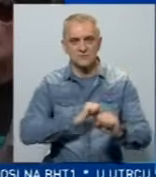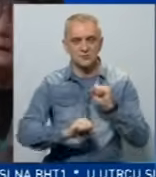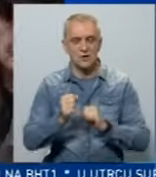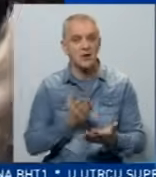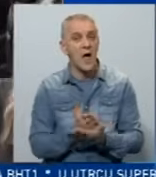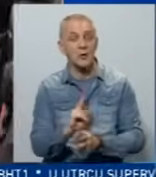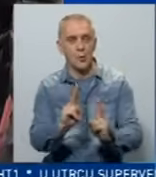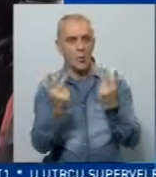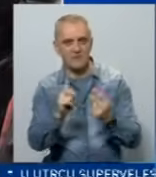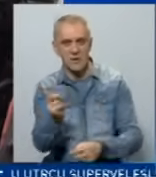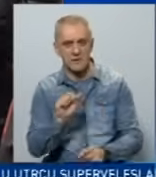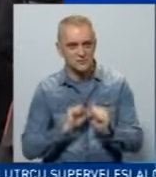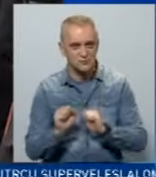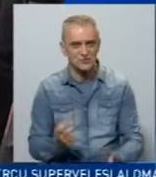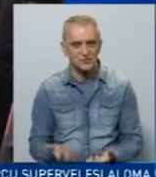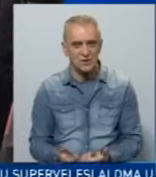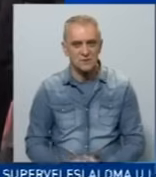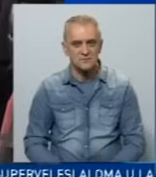ako novinari nisu zaštićeni.